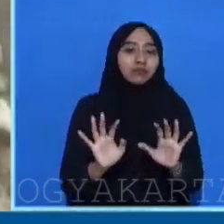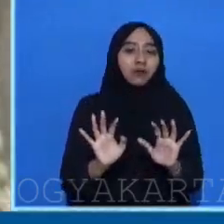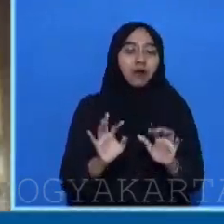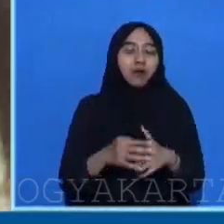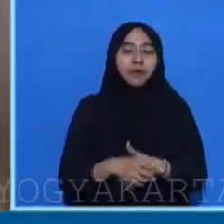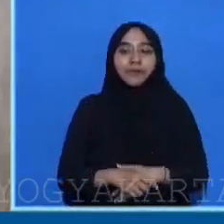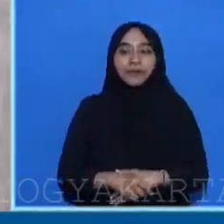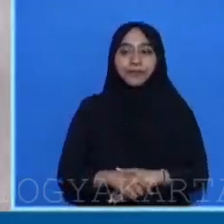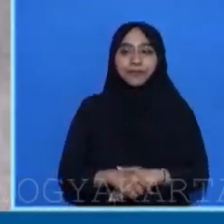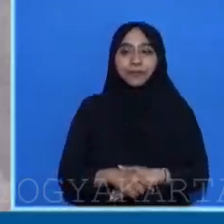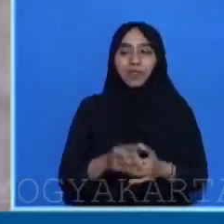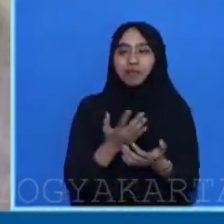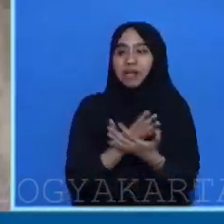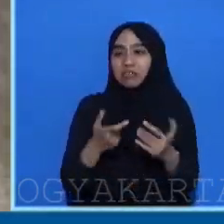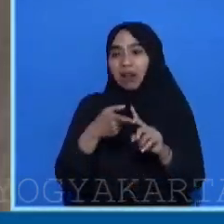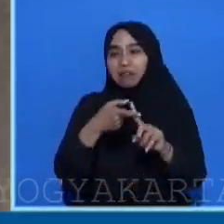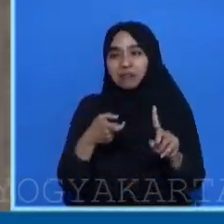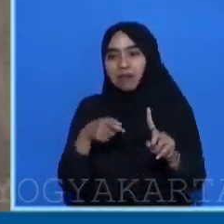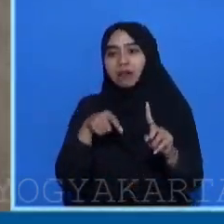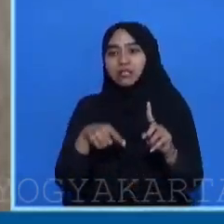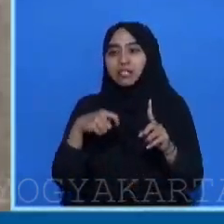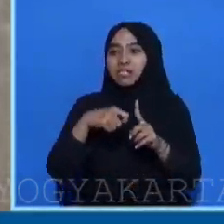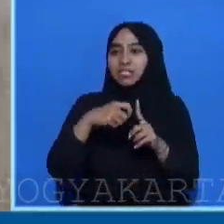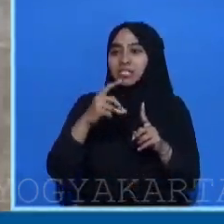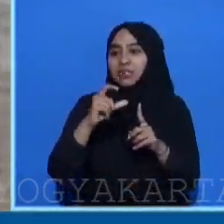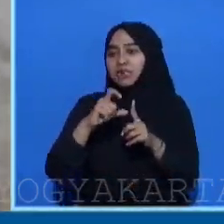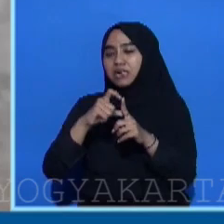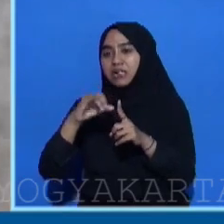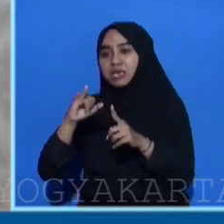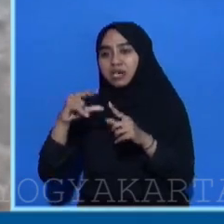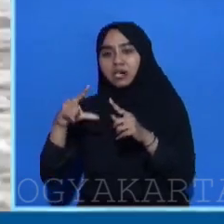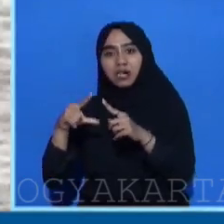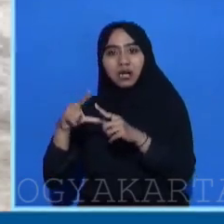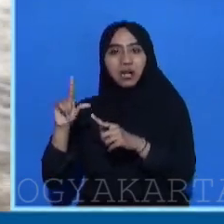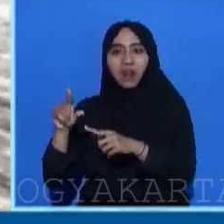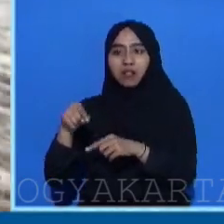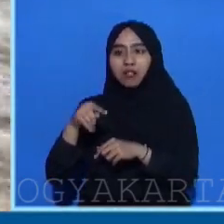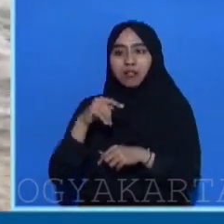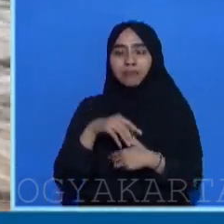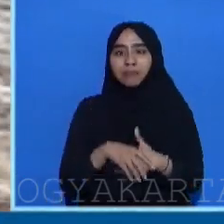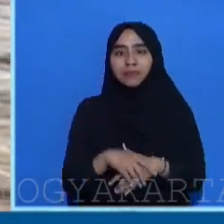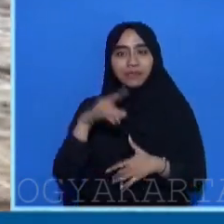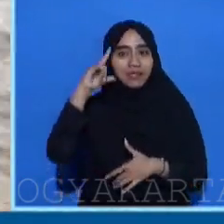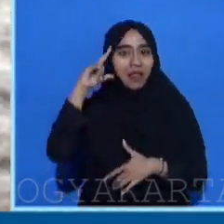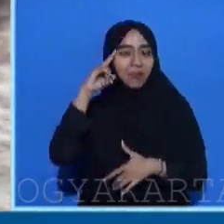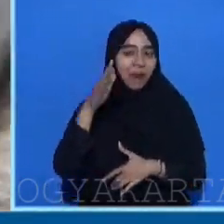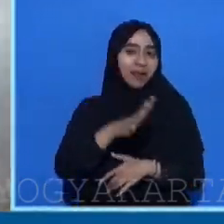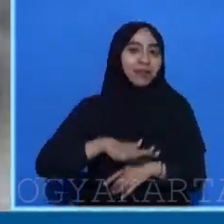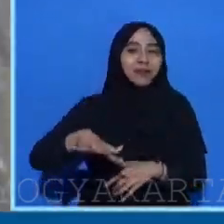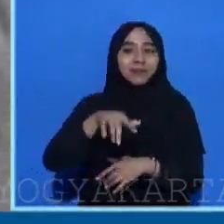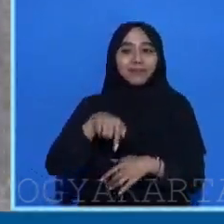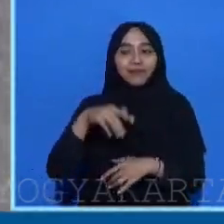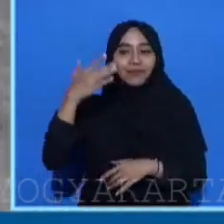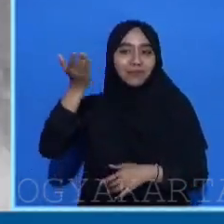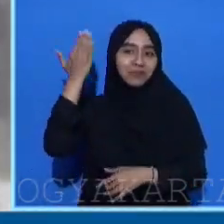ngaji wargo saking Dusun Kendal Kelurahan bangun Kerto kapane wong Turi Sleman meniko Mitra pihak